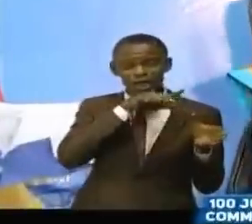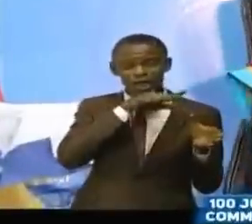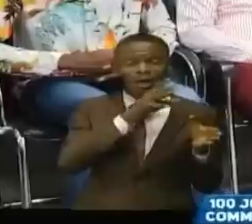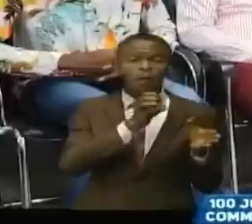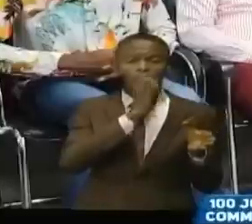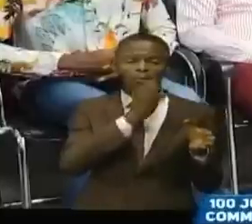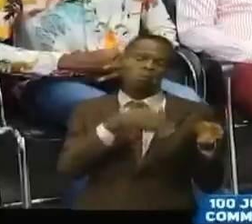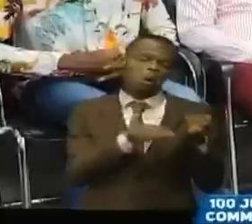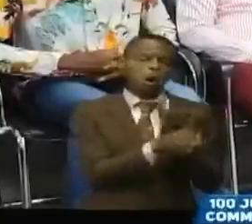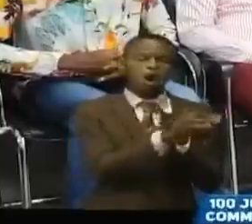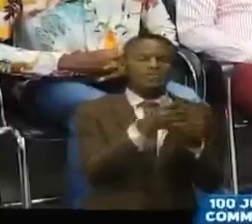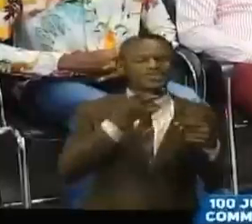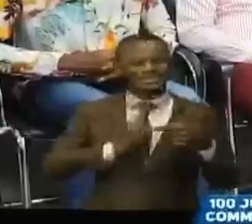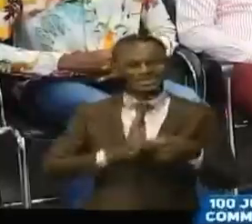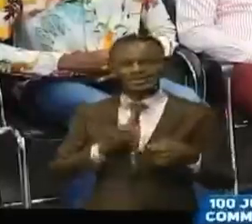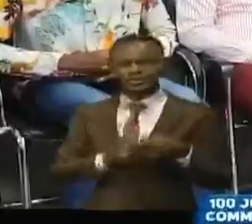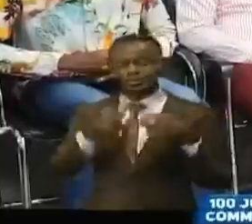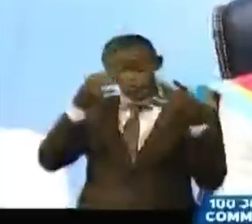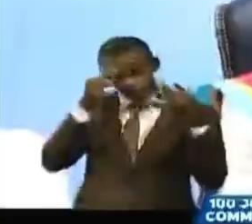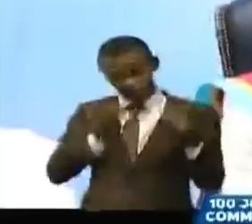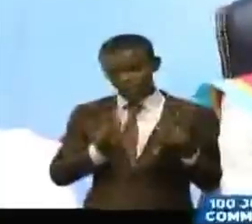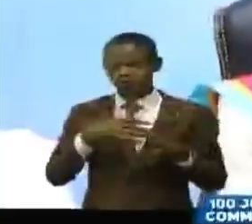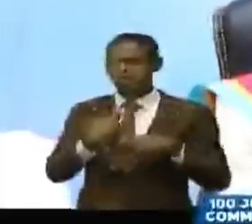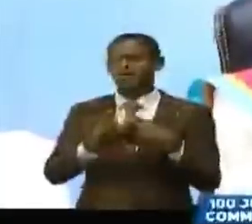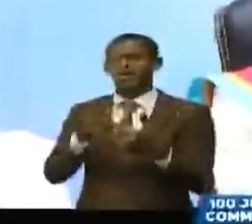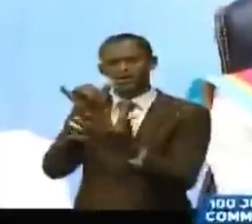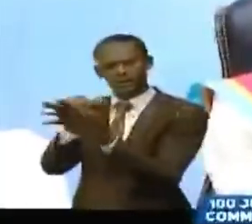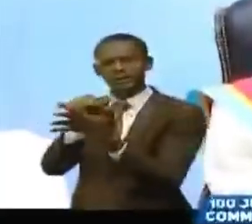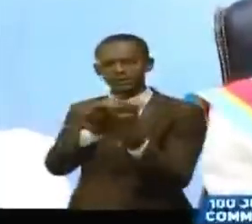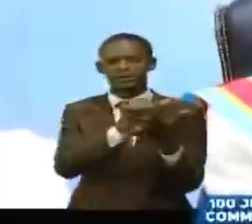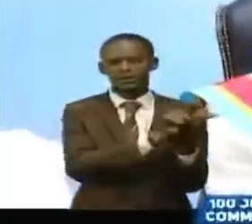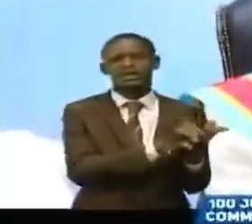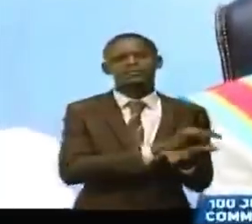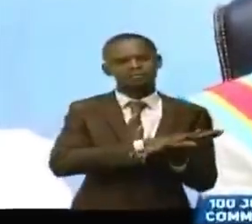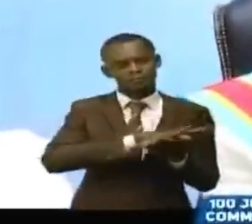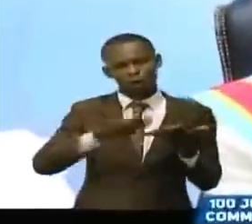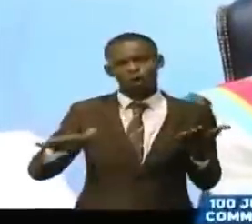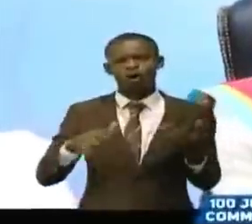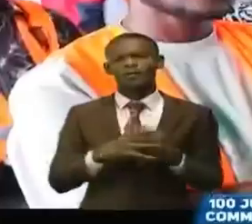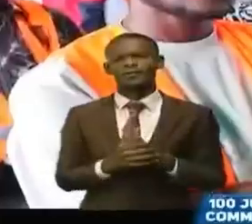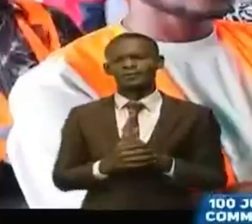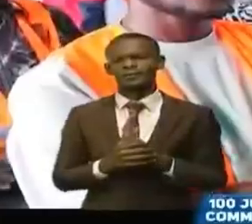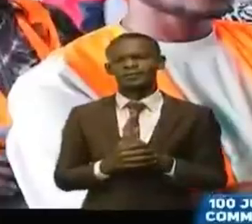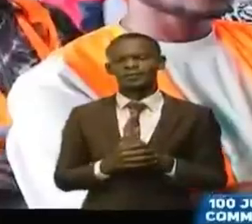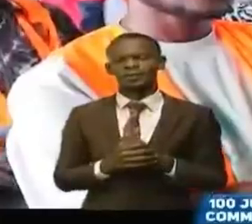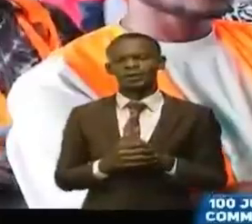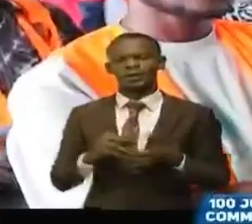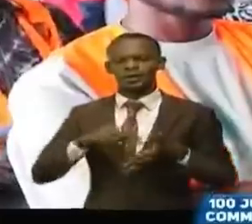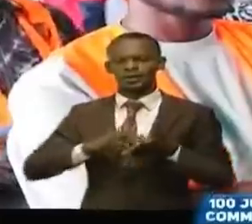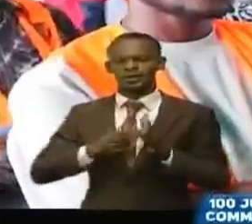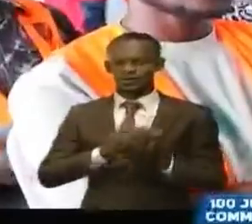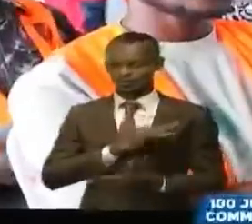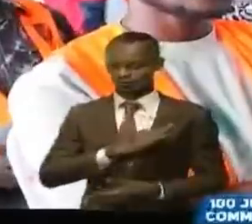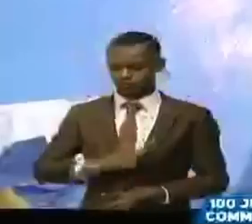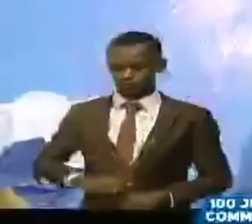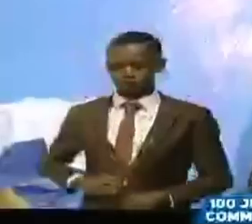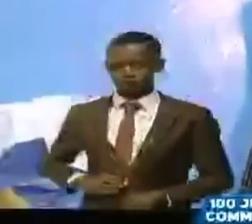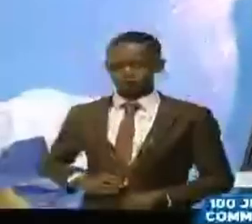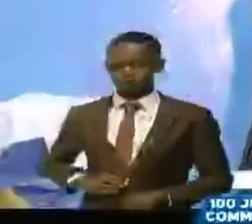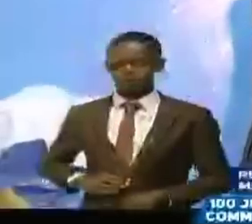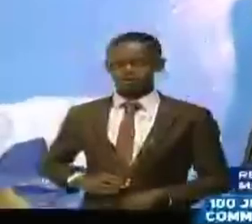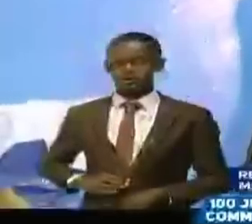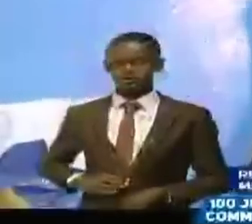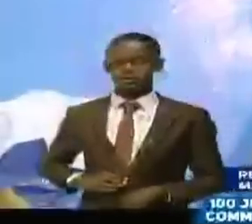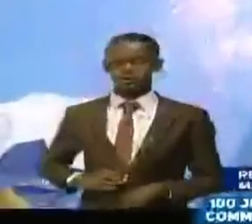sécurité. L'autorité municipale de la commune de Kinshasa a bienvenu Mbalibi Mfama, 20e bourgmestre